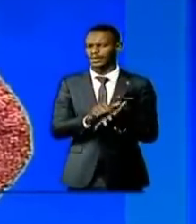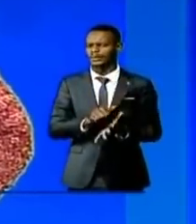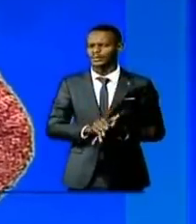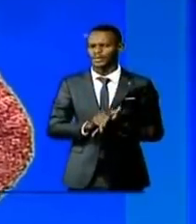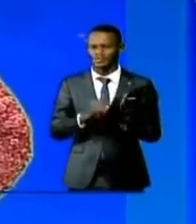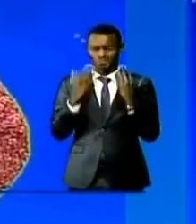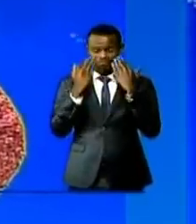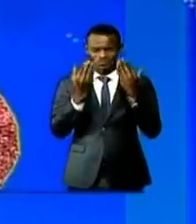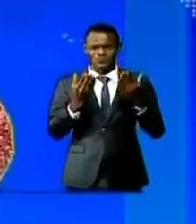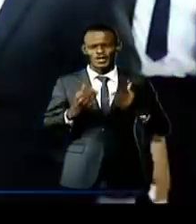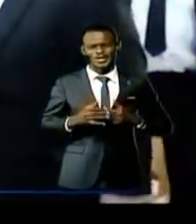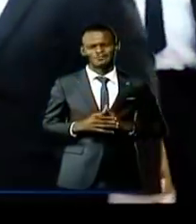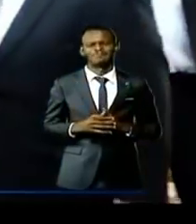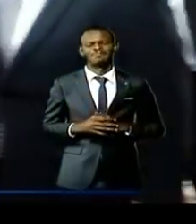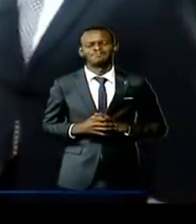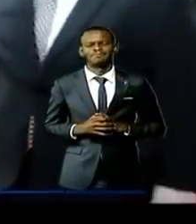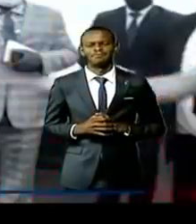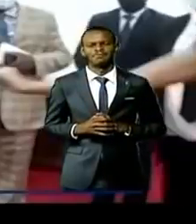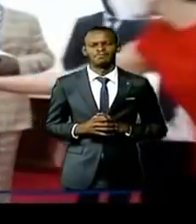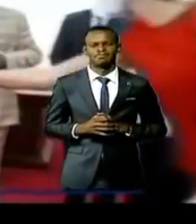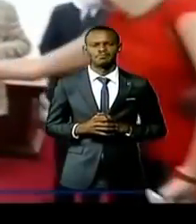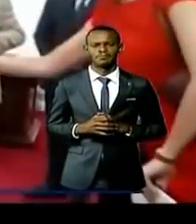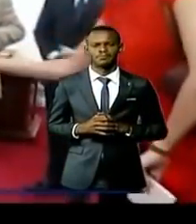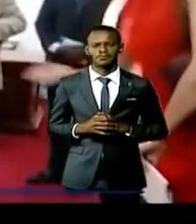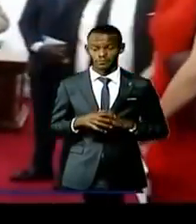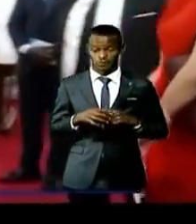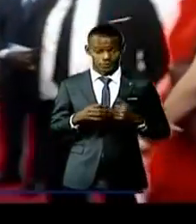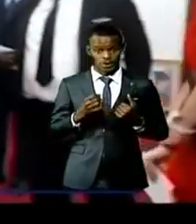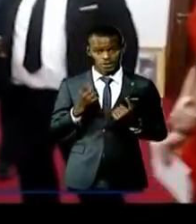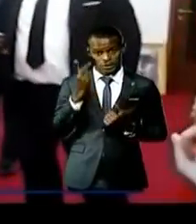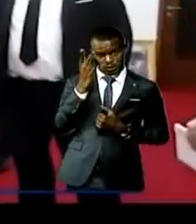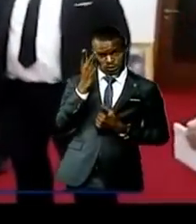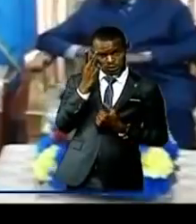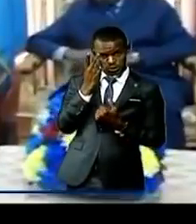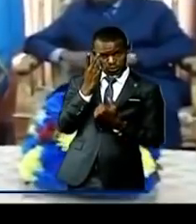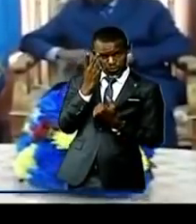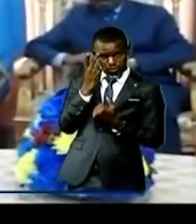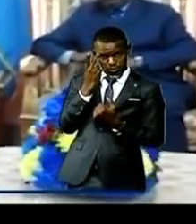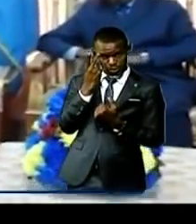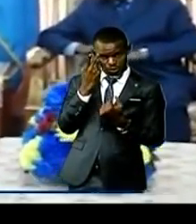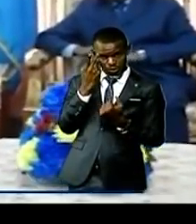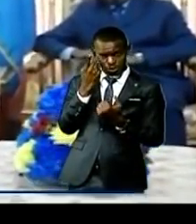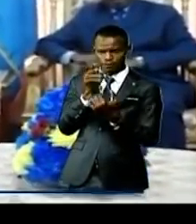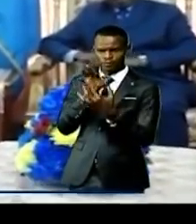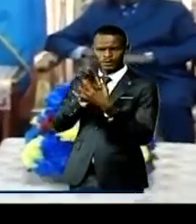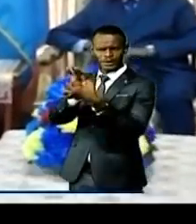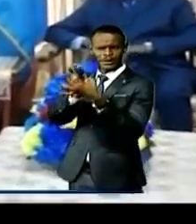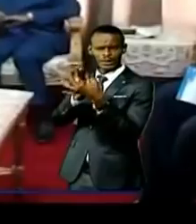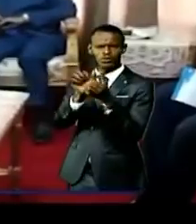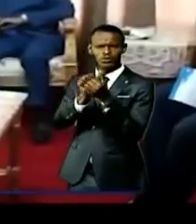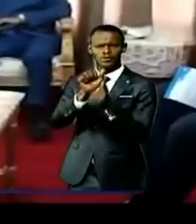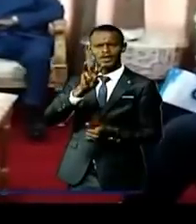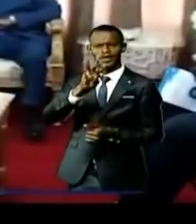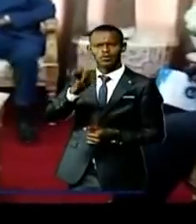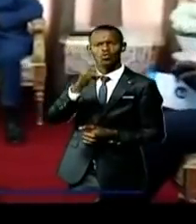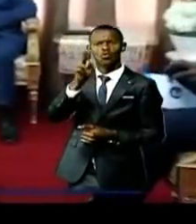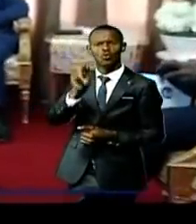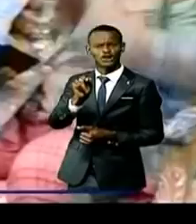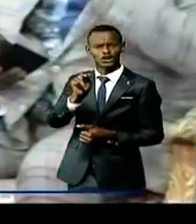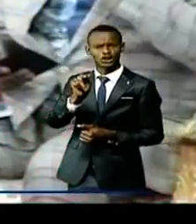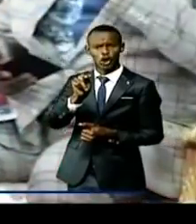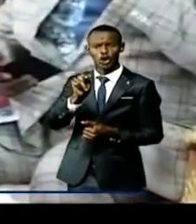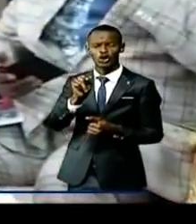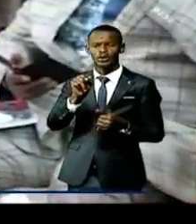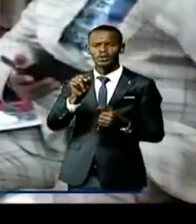ces reportages. Les relations entre Kinshasa et Washington sont au beau fixe. L'ambassadeur américain en poste à